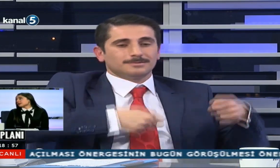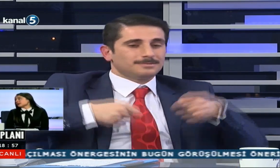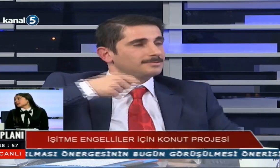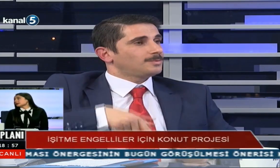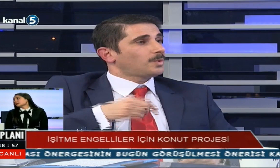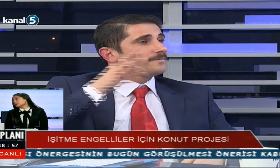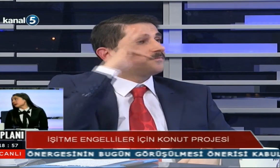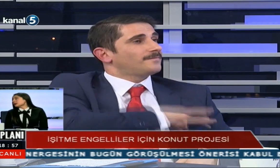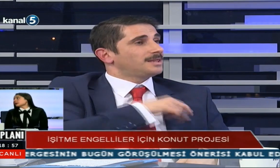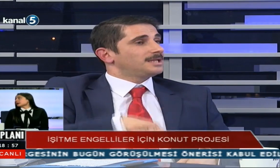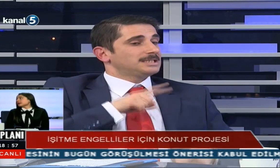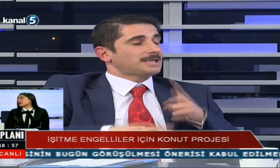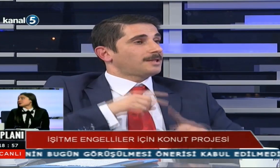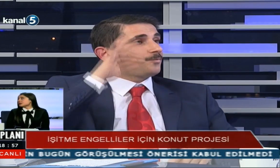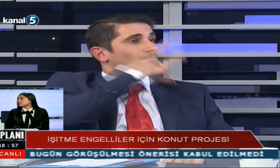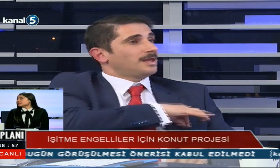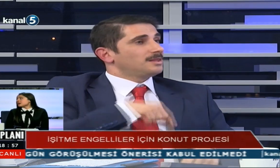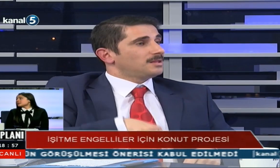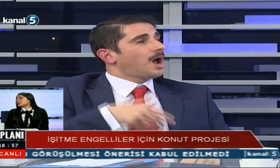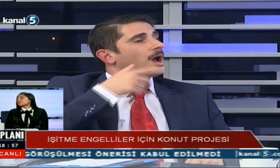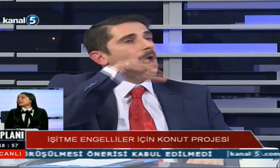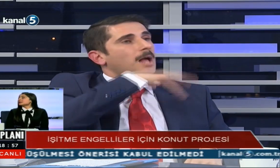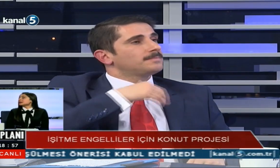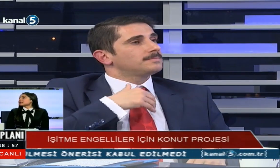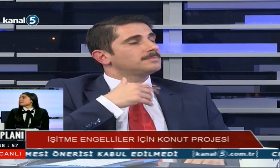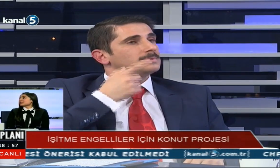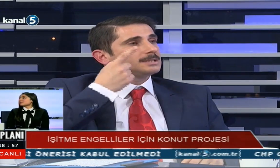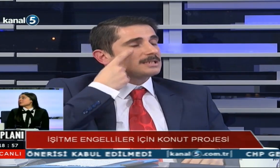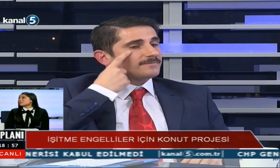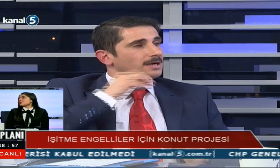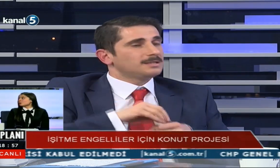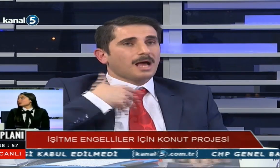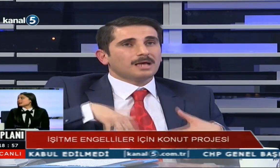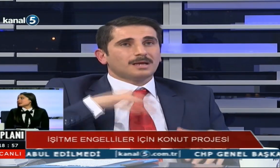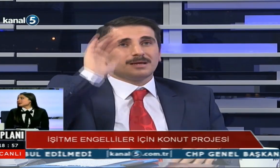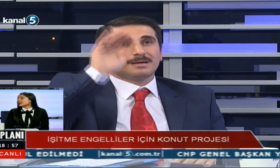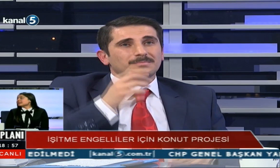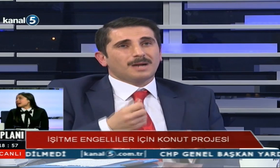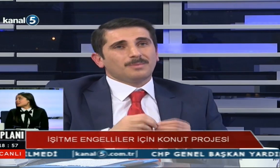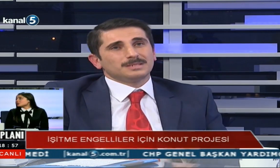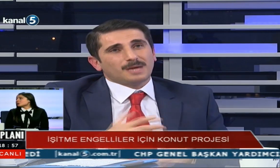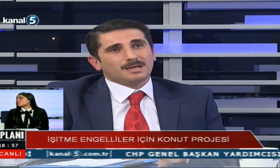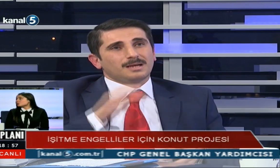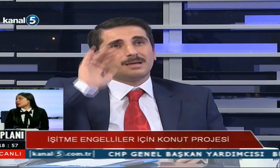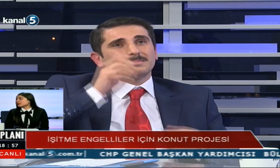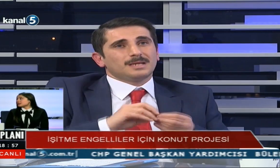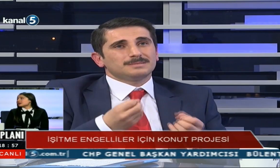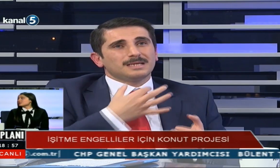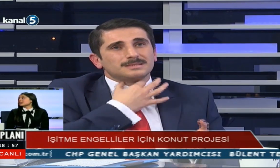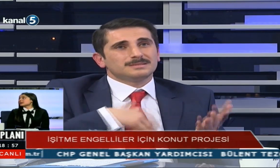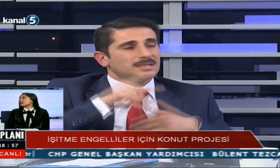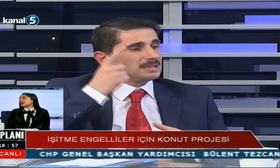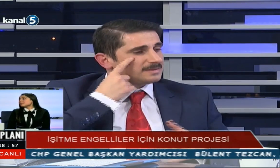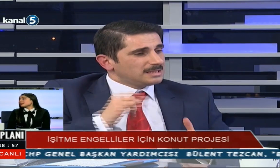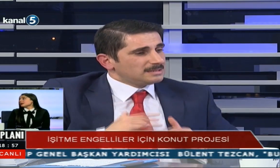Bey gibi engelli iş adamları. Aynı zamanda belki benim gibi birçok engelli iş adamı olacaklar. Sadece